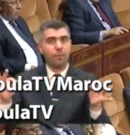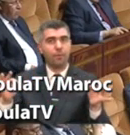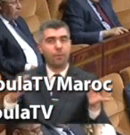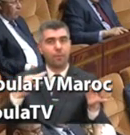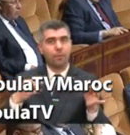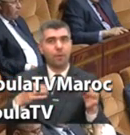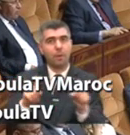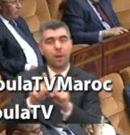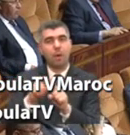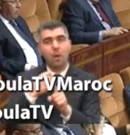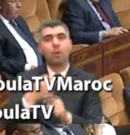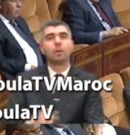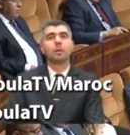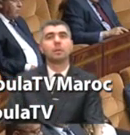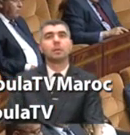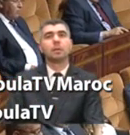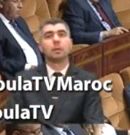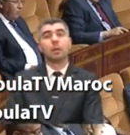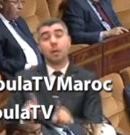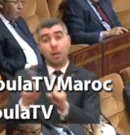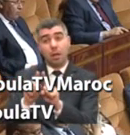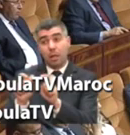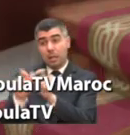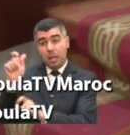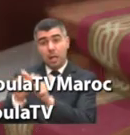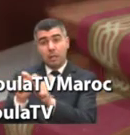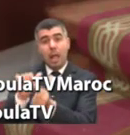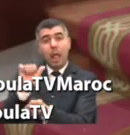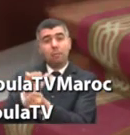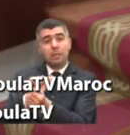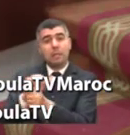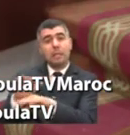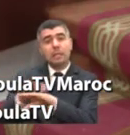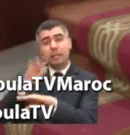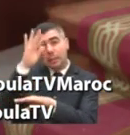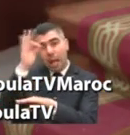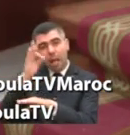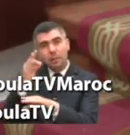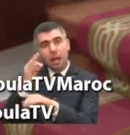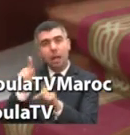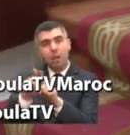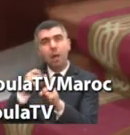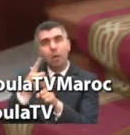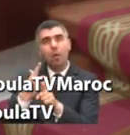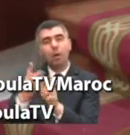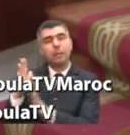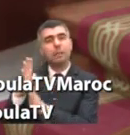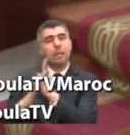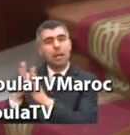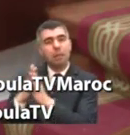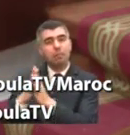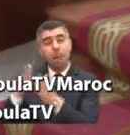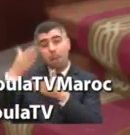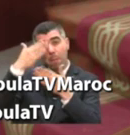أحاول أن أقارب الموضوع. أولا جبر الضرر الفردي. جبر الضرر الفردي في المغرب حصل فيه